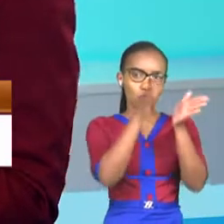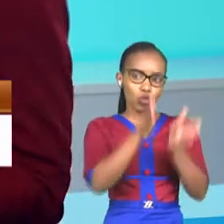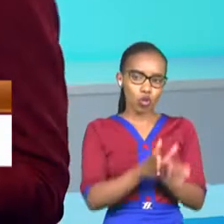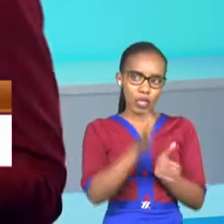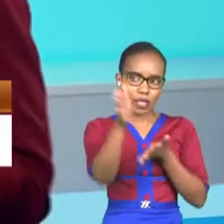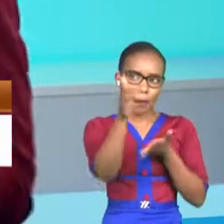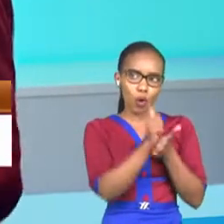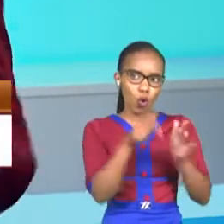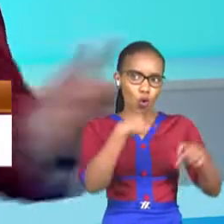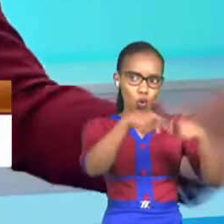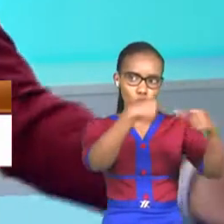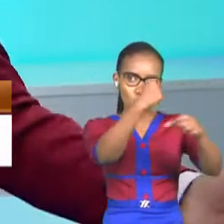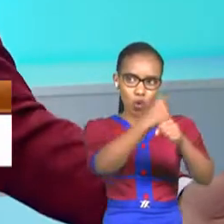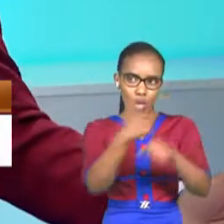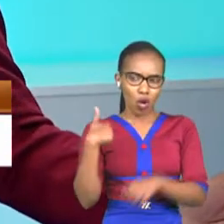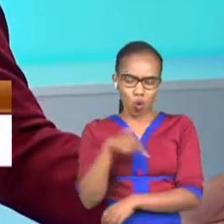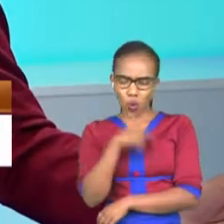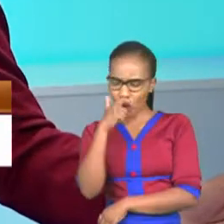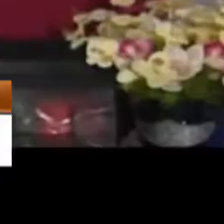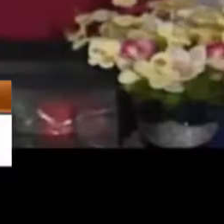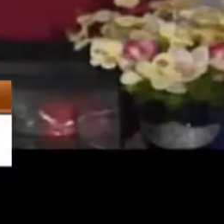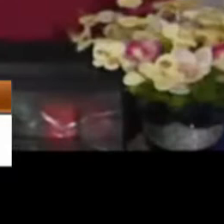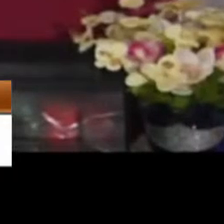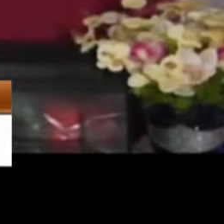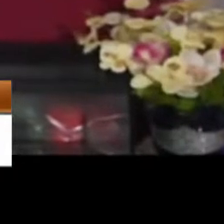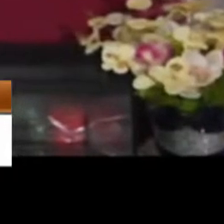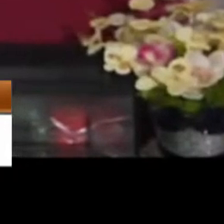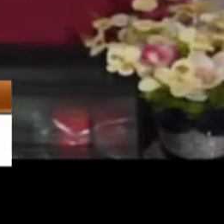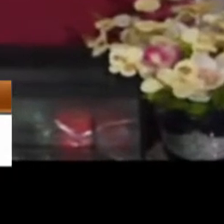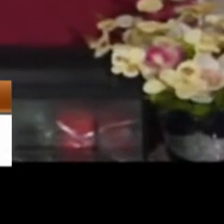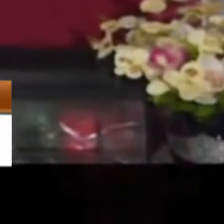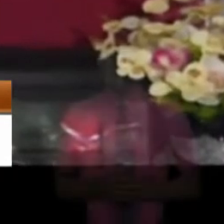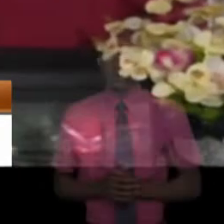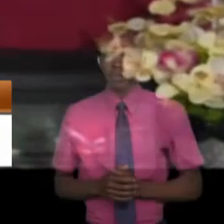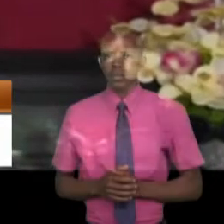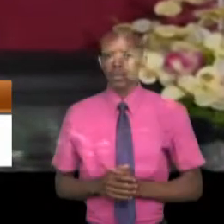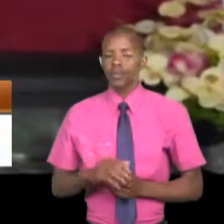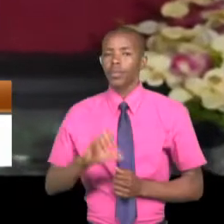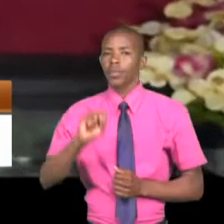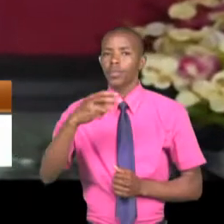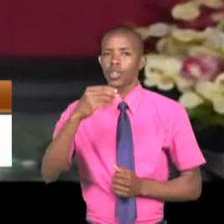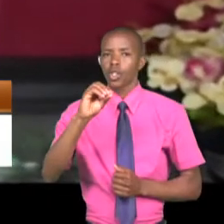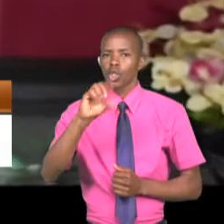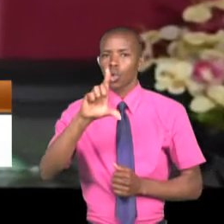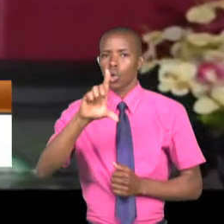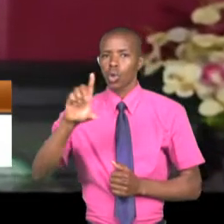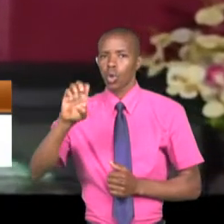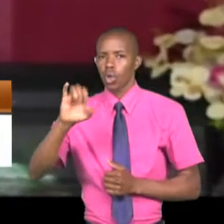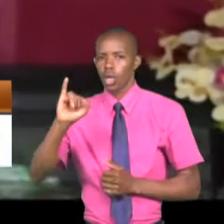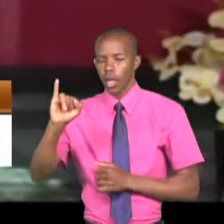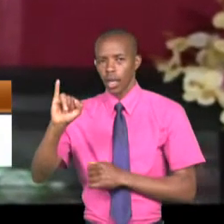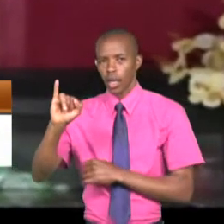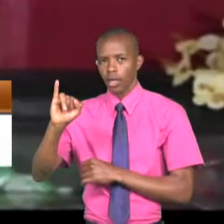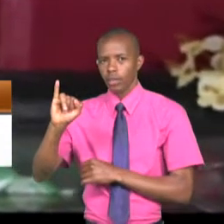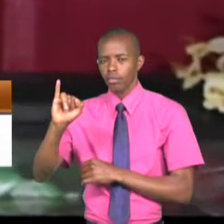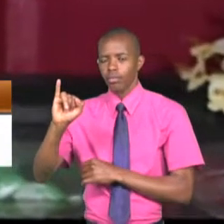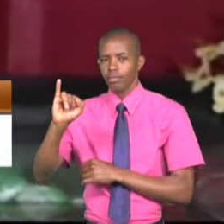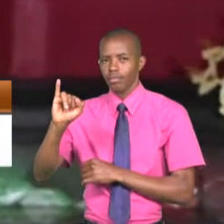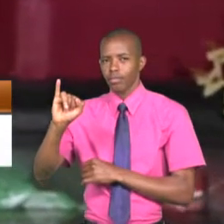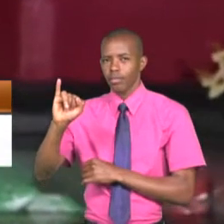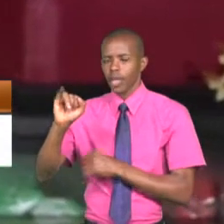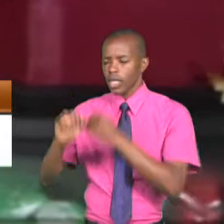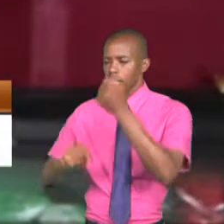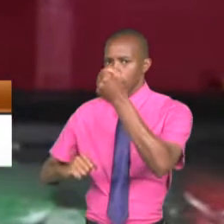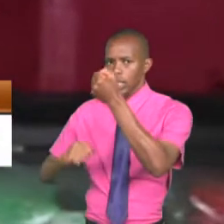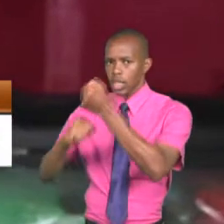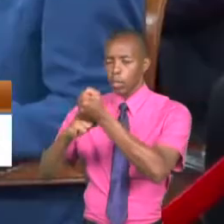continue working. We the old ones can work on our own. Mwakilishi wa wanawake wa kaunti ya Uasin Gishu Gladys Boscholei aliunga